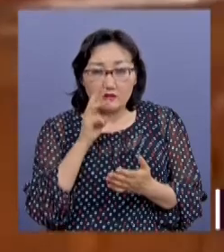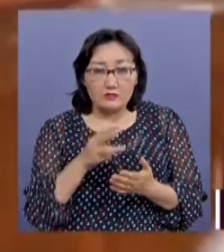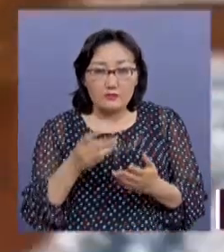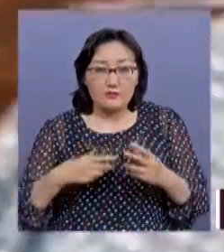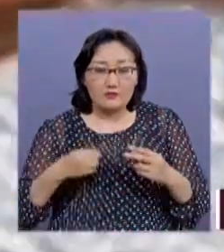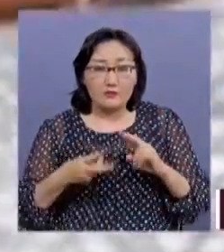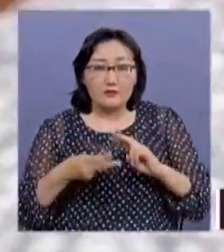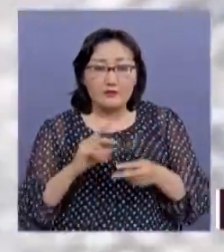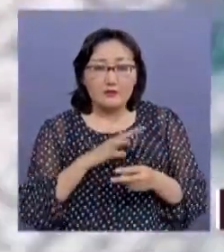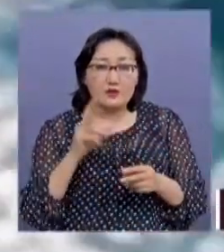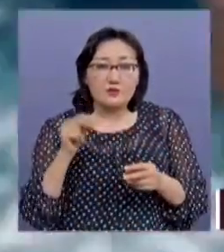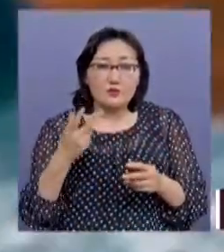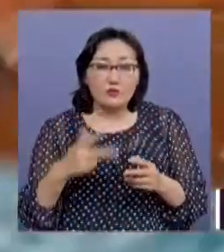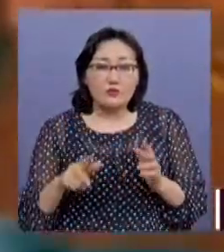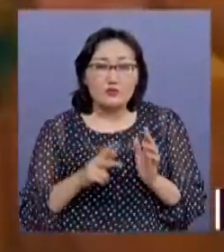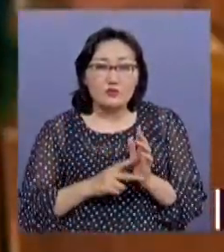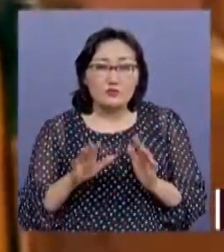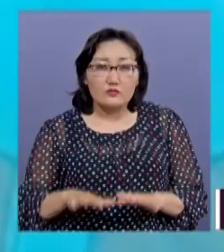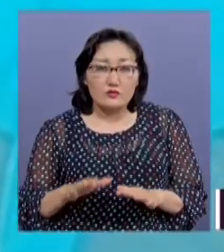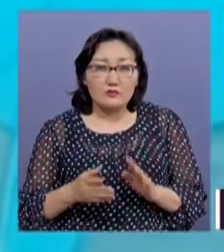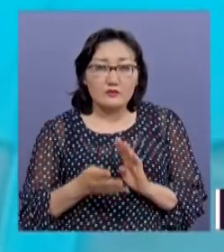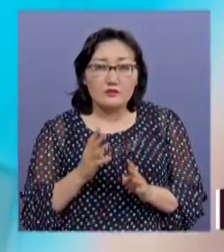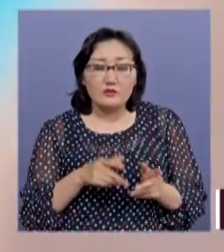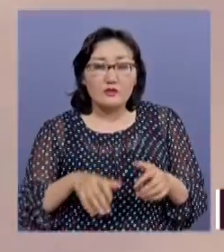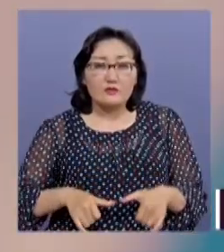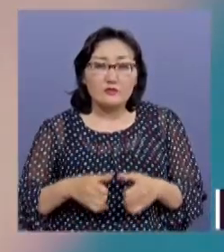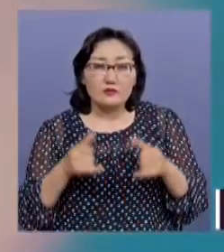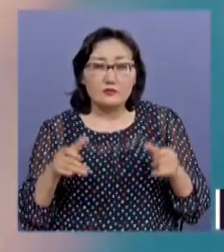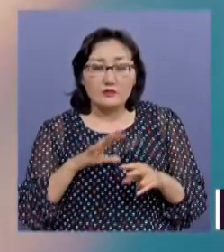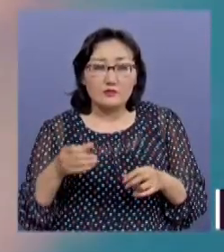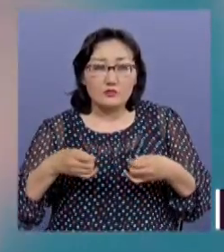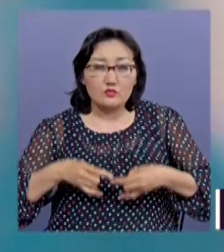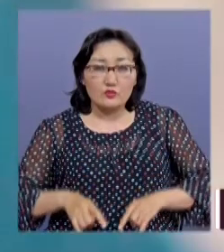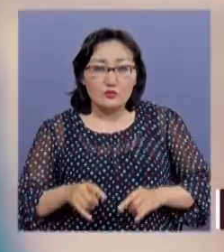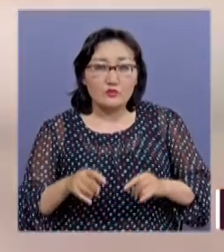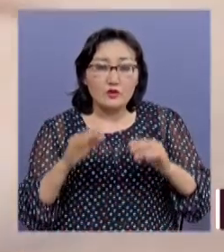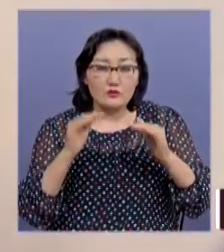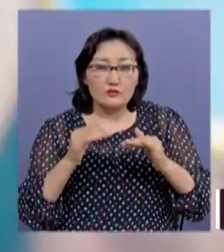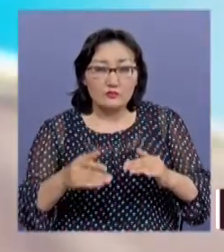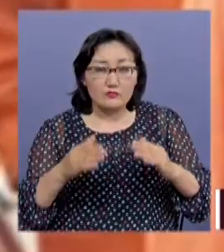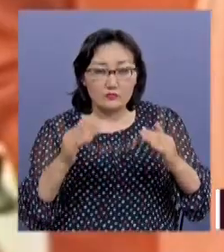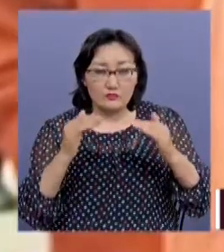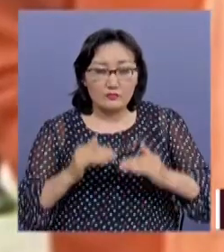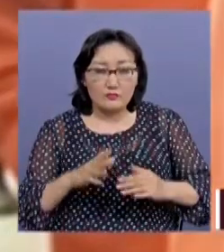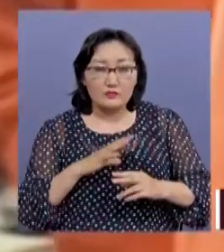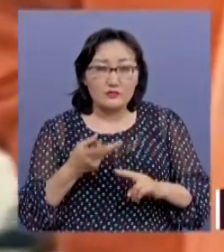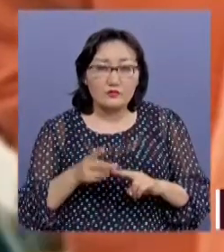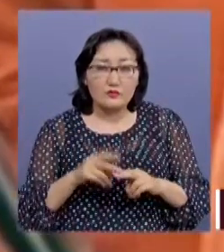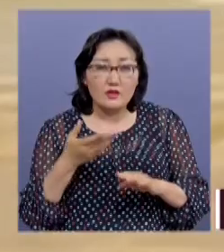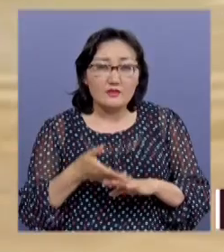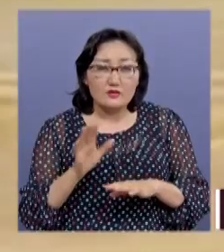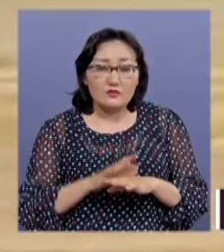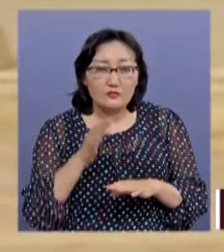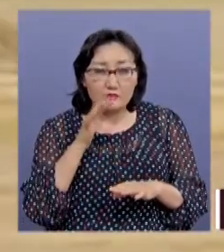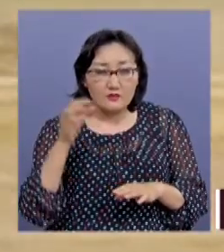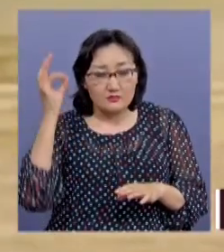жағынан 39%-ға әрең жеткен жергілікті жұрттың қатарын көбейте алмай жатқанда, туу көрсеткішінің күрт кері кетуі сынды тығырыққа тірелген қиын кездерді